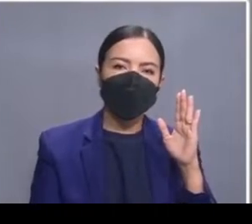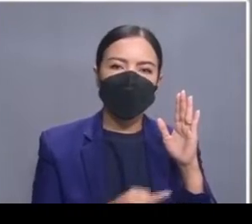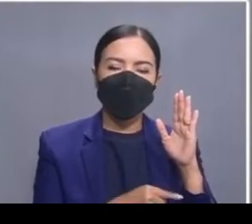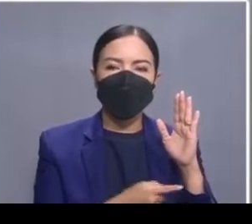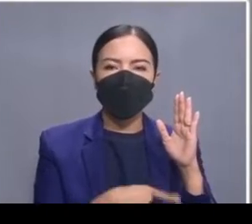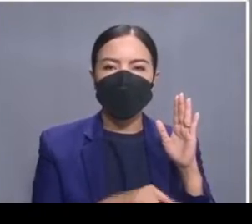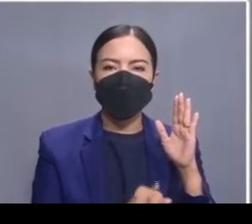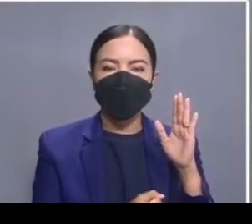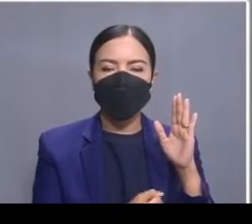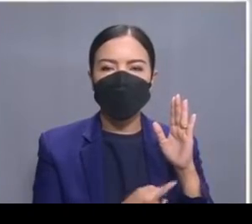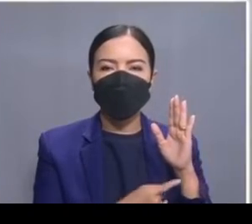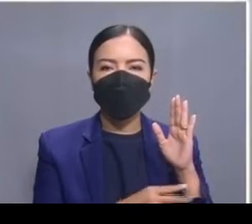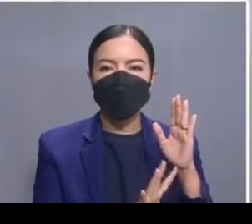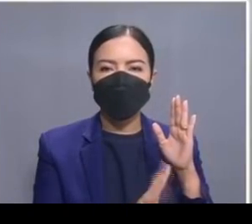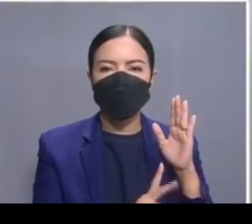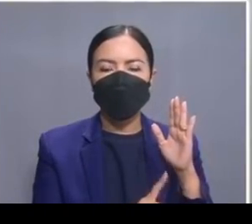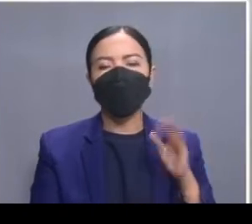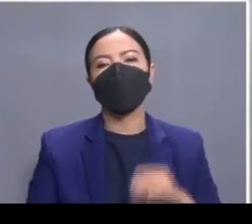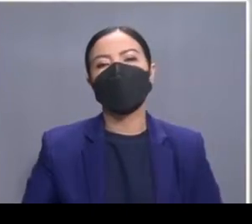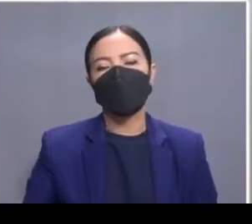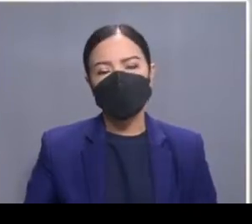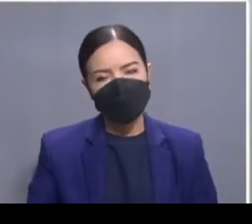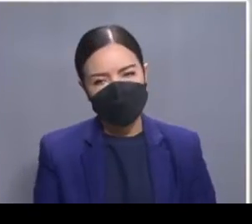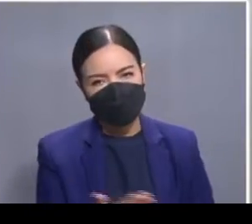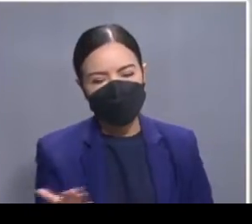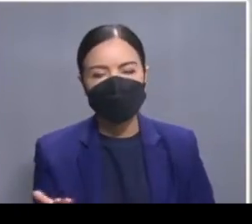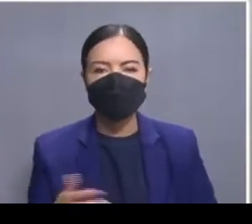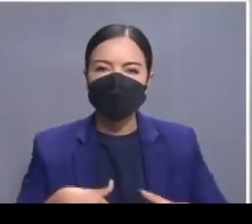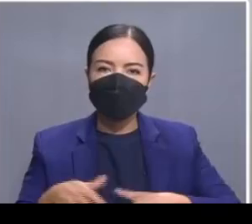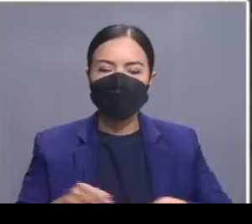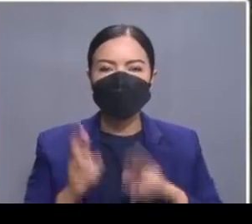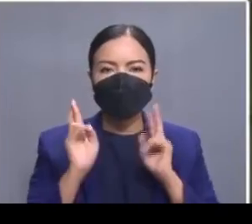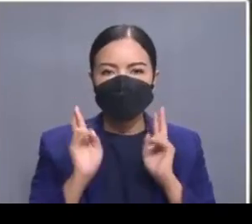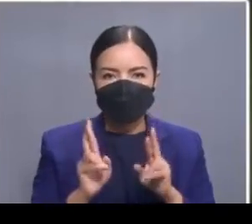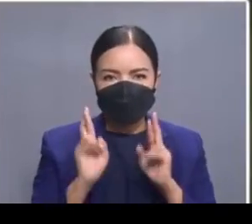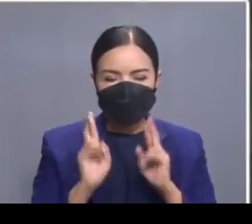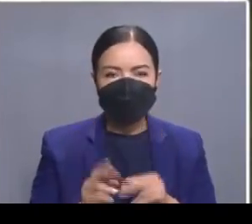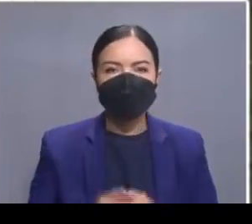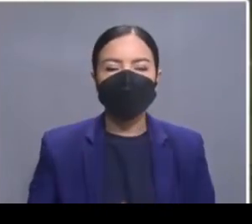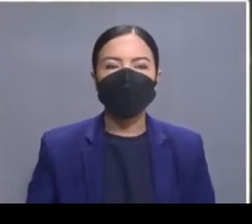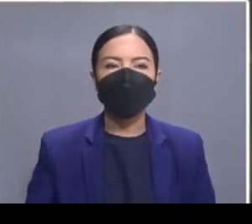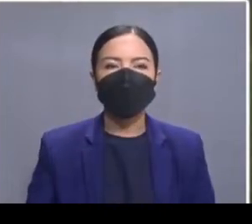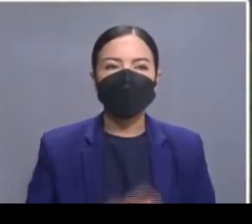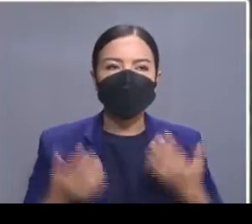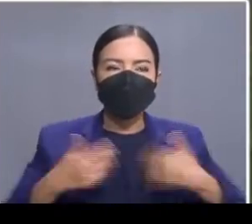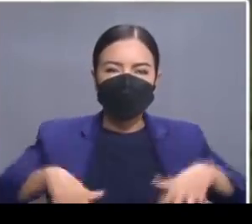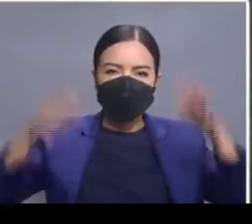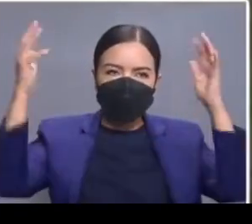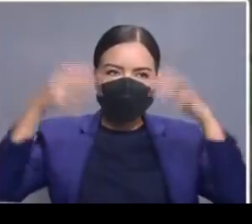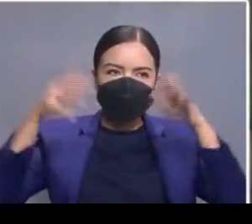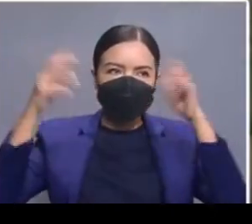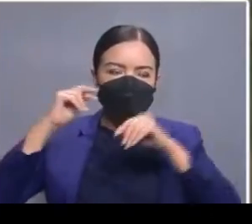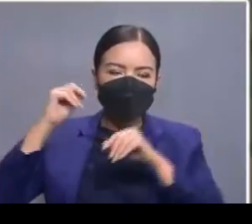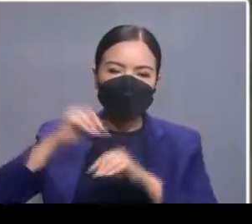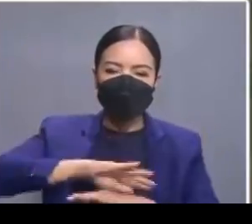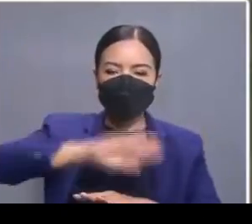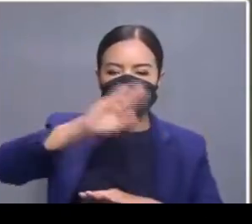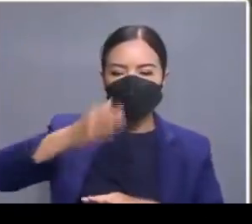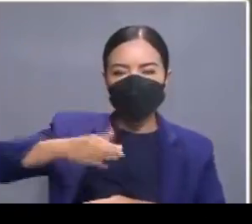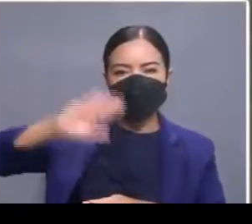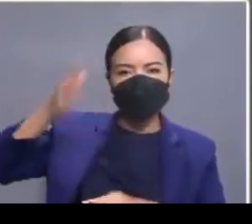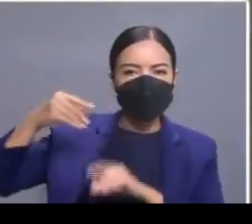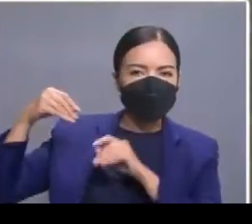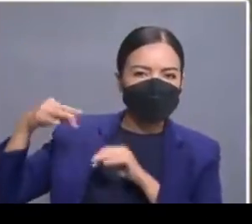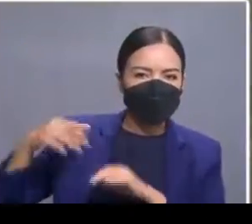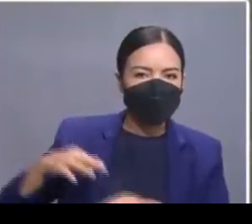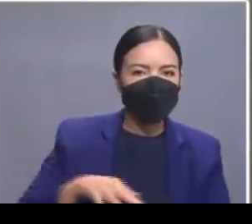ตัวชุมพรเอ่ออย่าที่บอกขอให้ประชาชนเนี่ยระมัดระวังด้วยนะครับฝนที่ตกหนักน้ำป่าที่จะไหลล่ะไหล